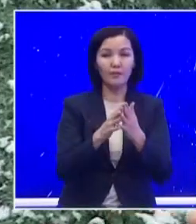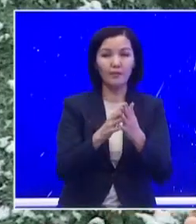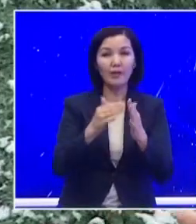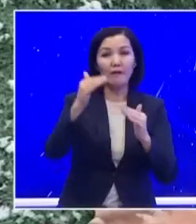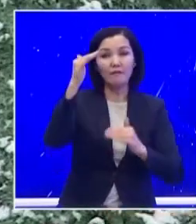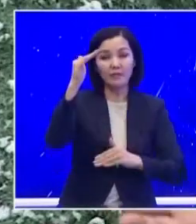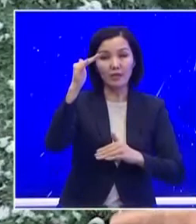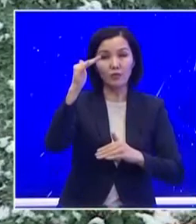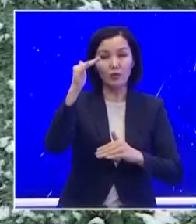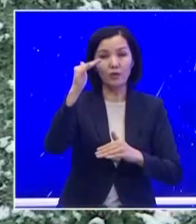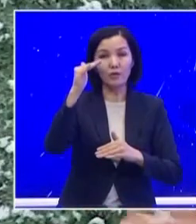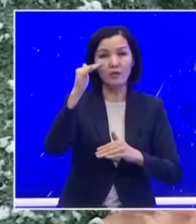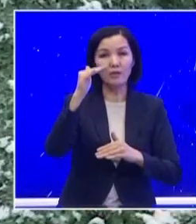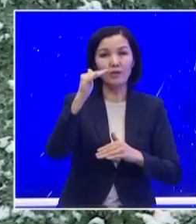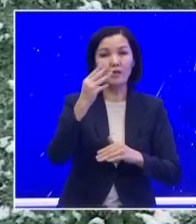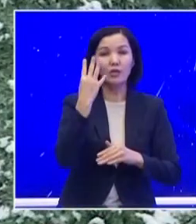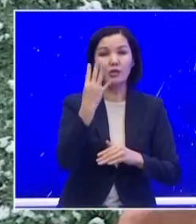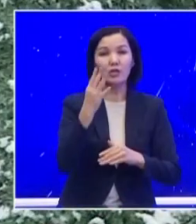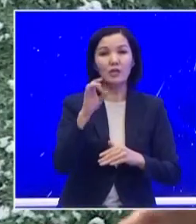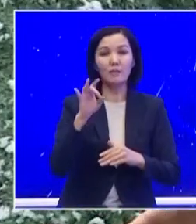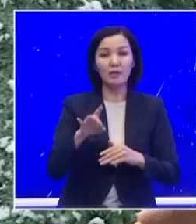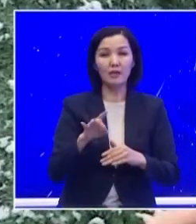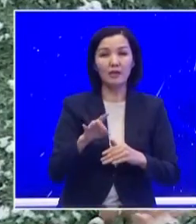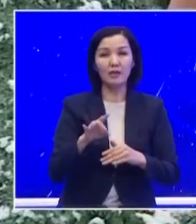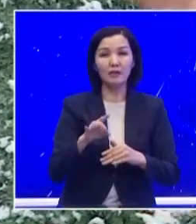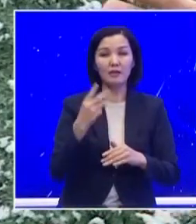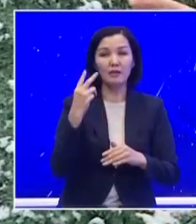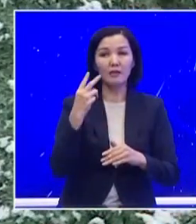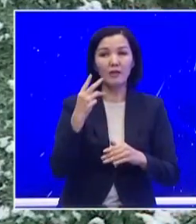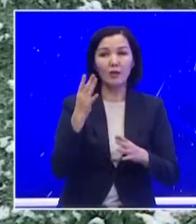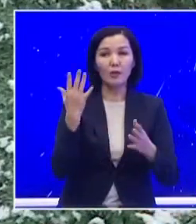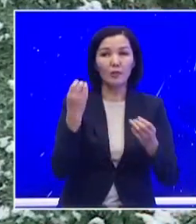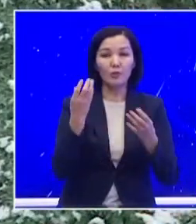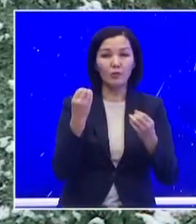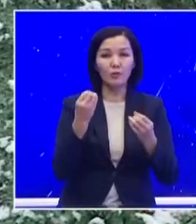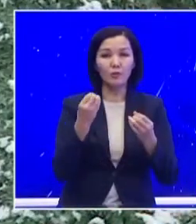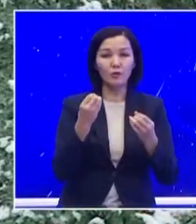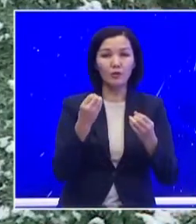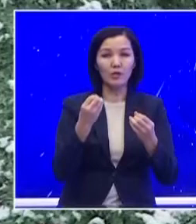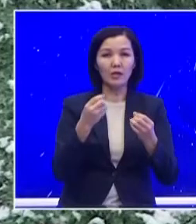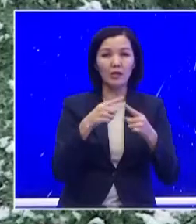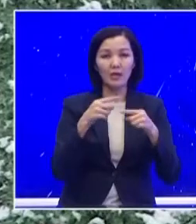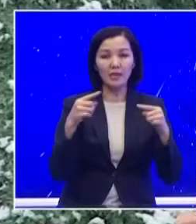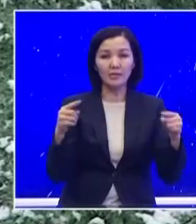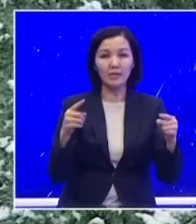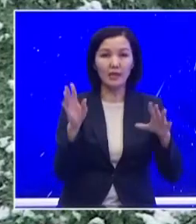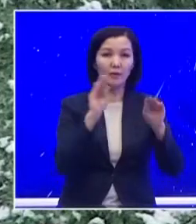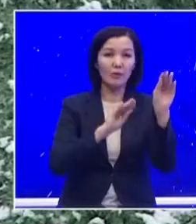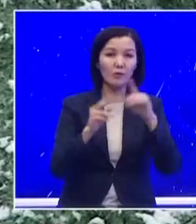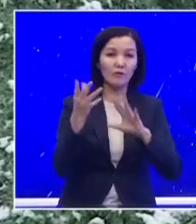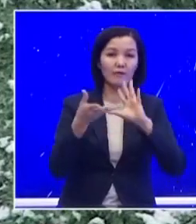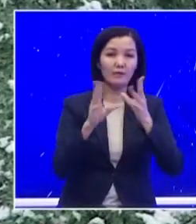Высотой 24 метра, сама елка 22, плюс снежинка 2 метра, итого 24